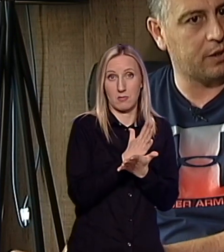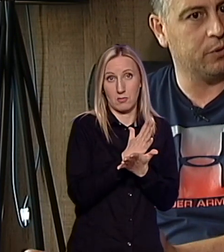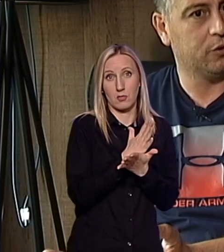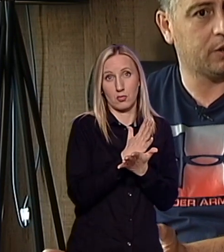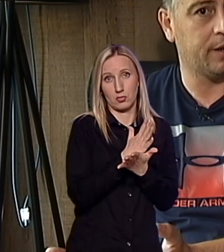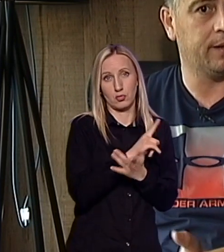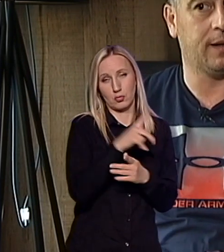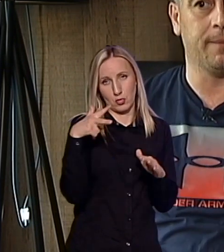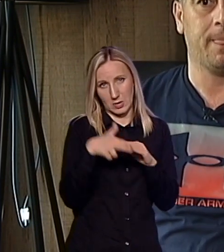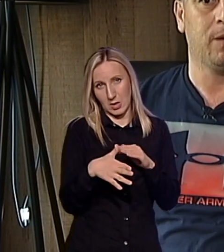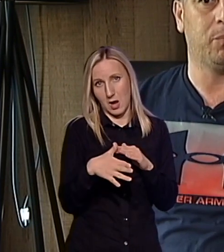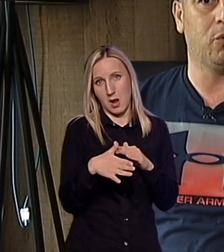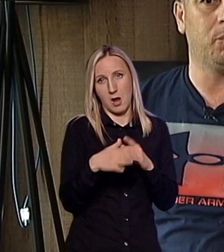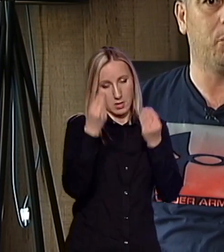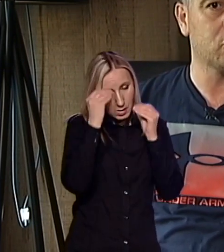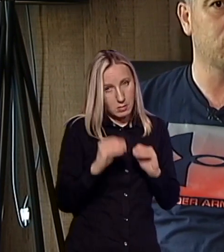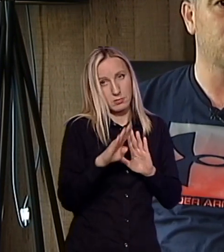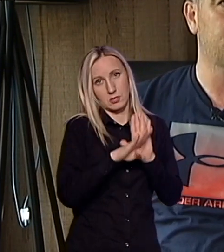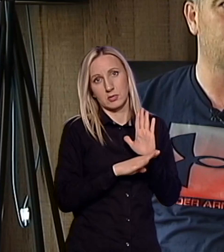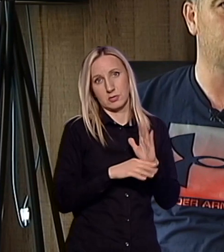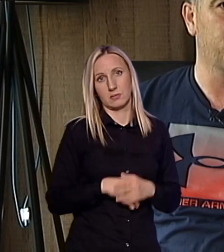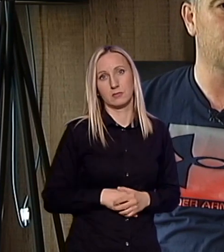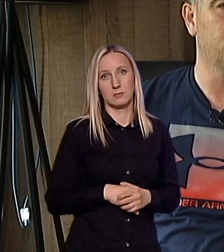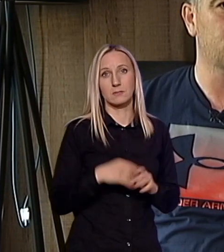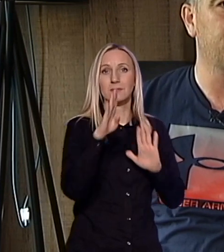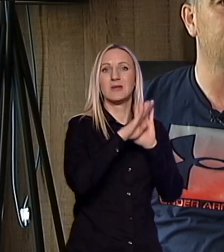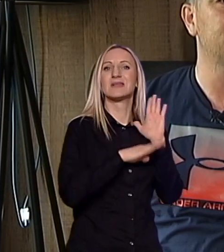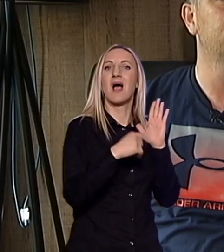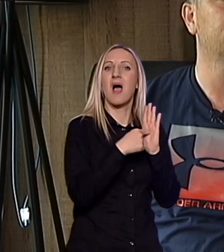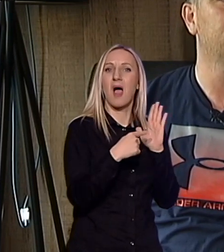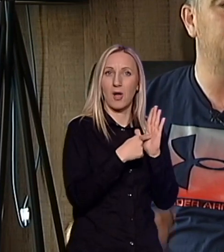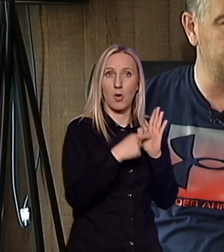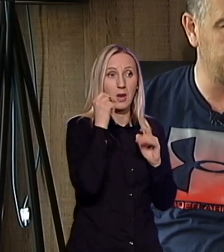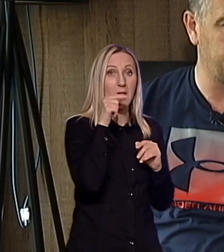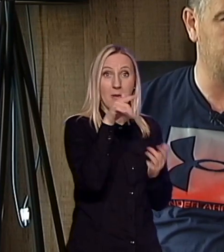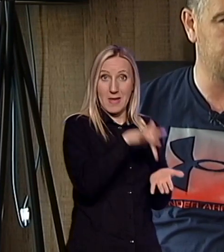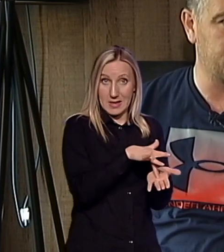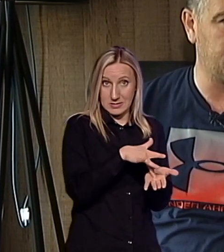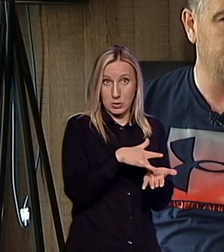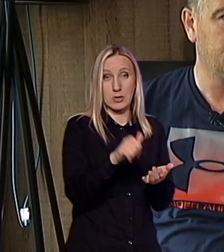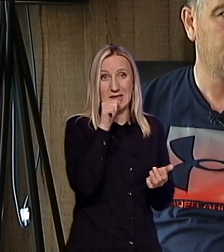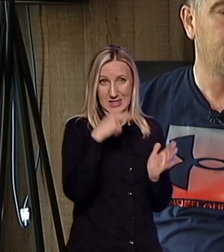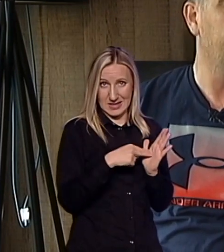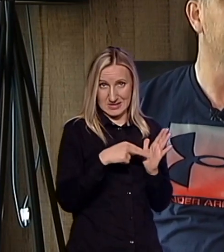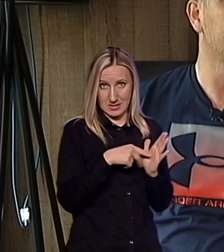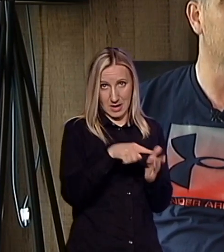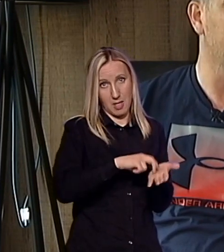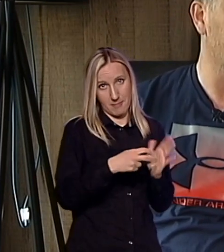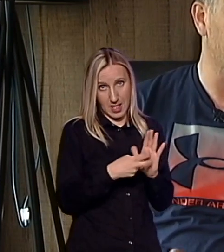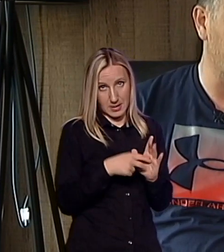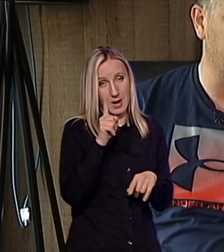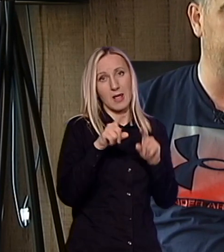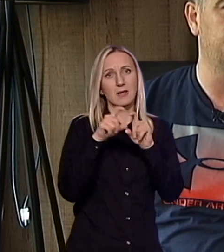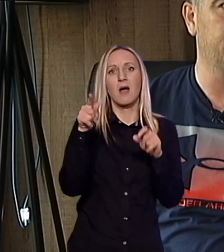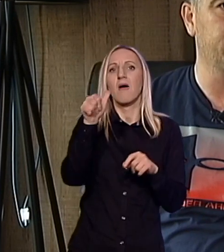ispoštovani do kraja. Dakle, po postojećoj zakonskoj proceduri, čak i na mestima gde je predviđena hidrocentrala, neke institucije